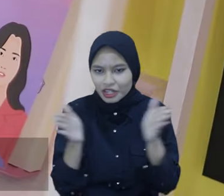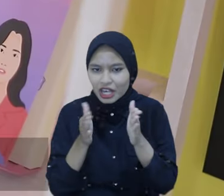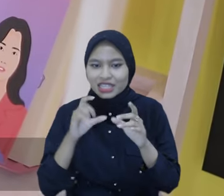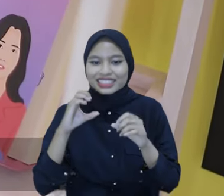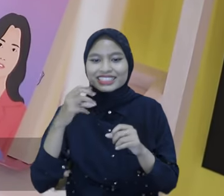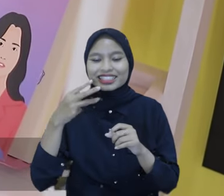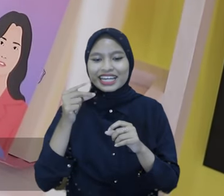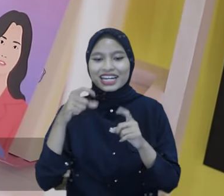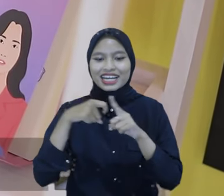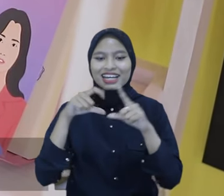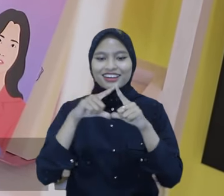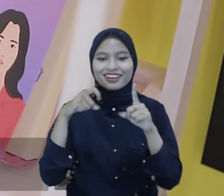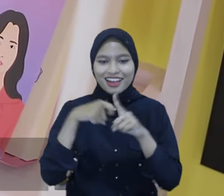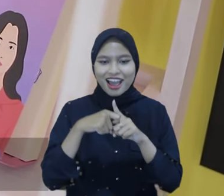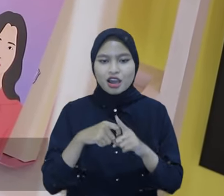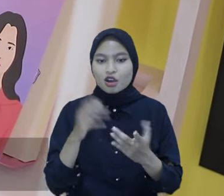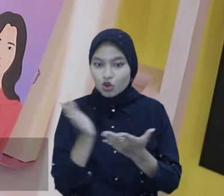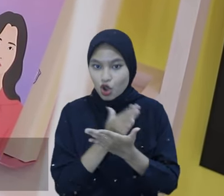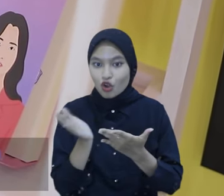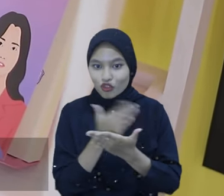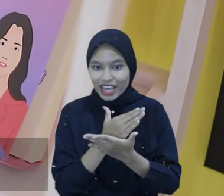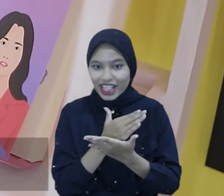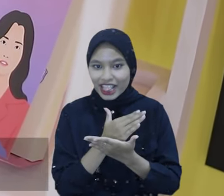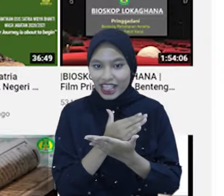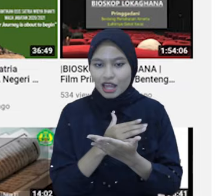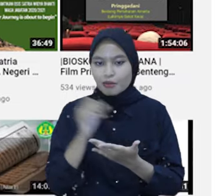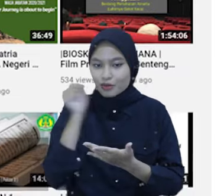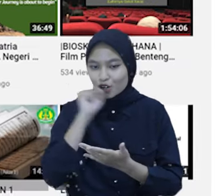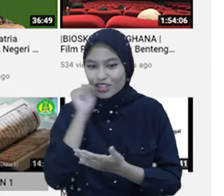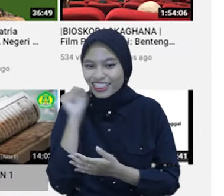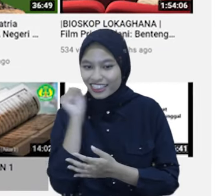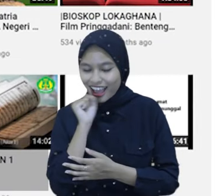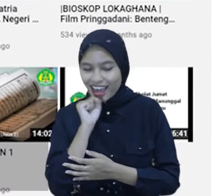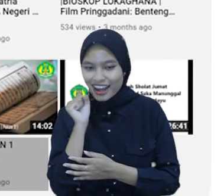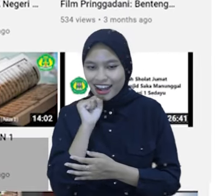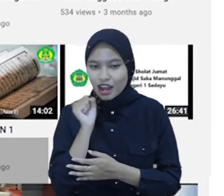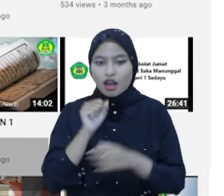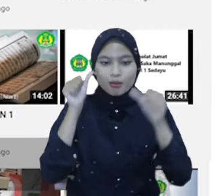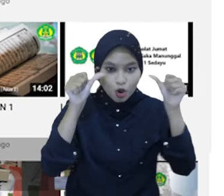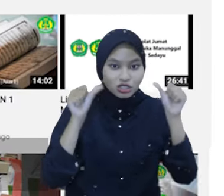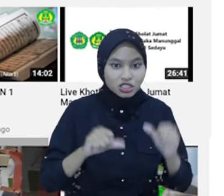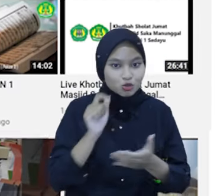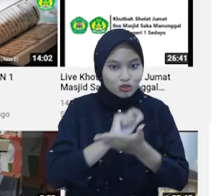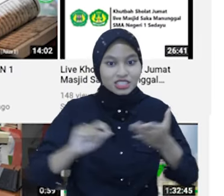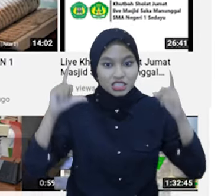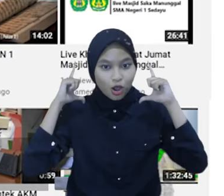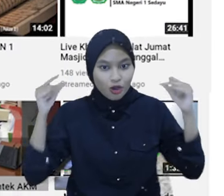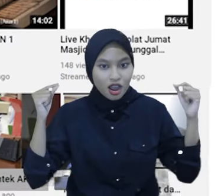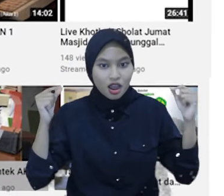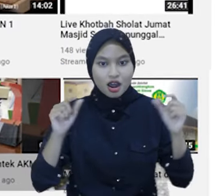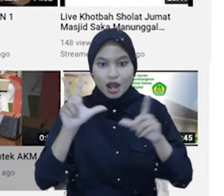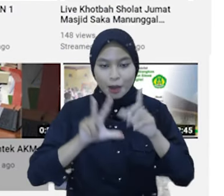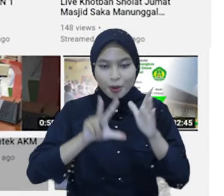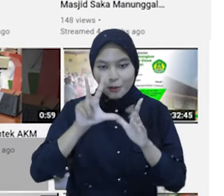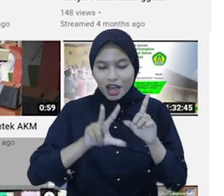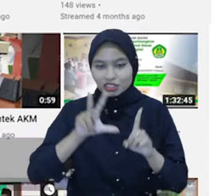cerpen, kumpulan cerkas, novel, kumpulan geguritan, poster aksara Jawa, dan